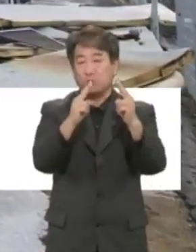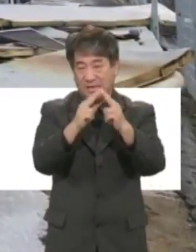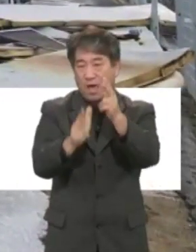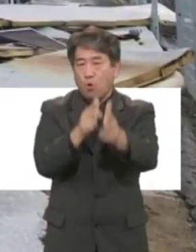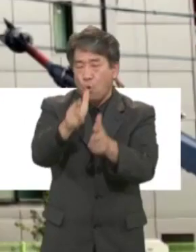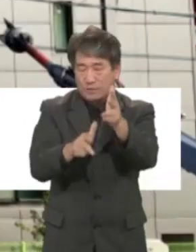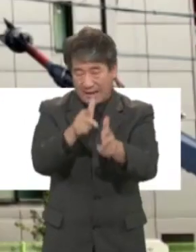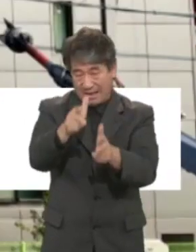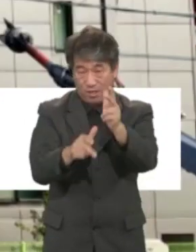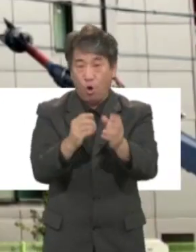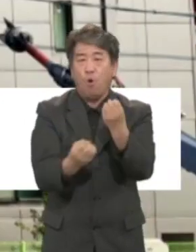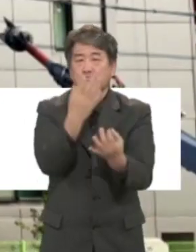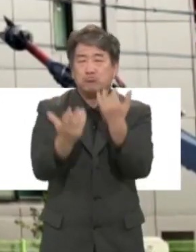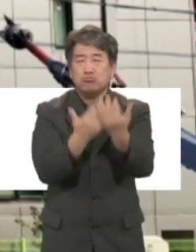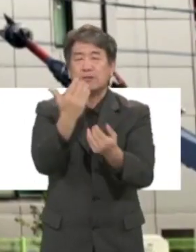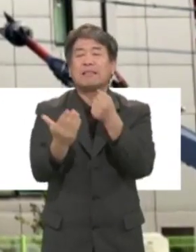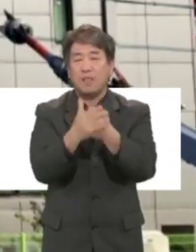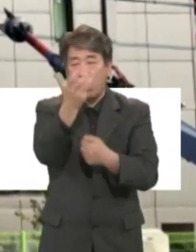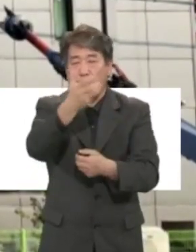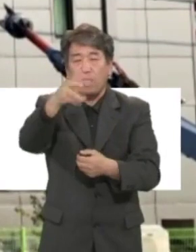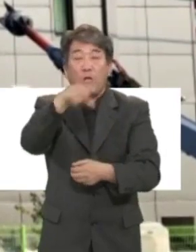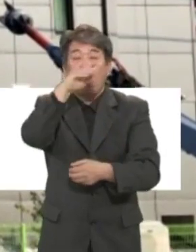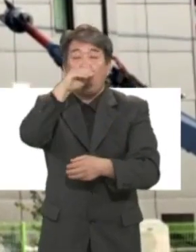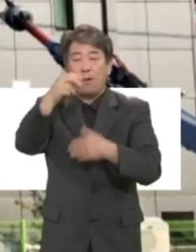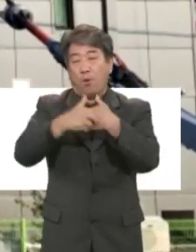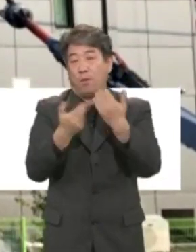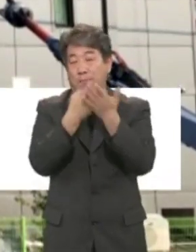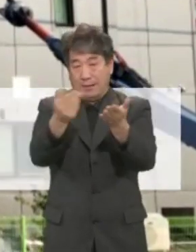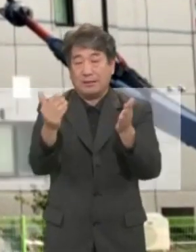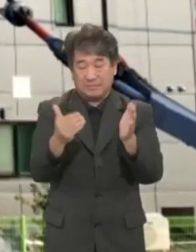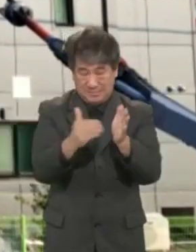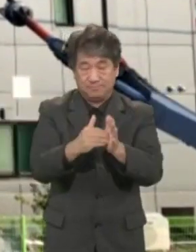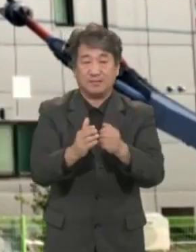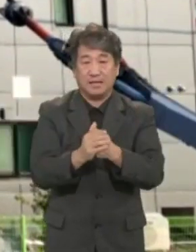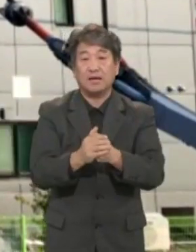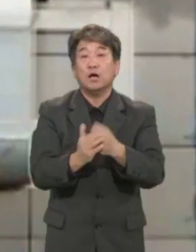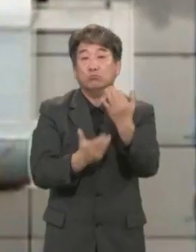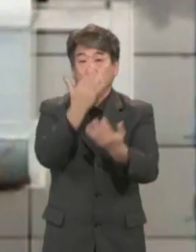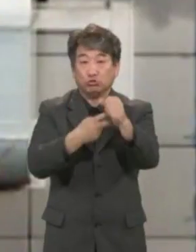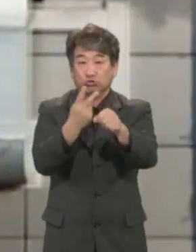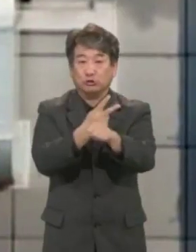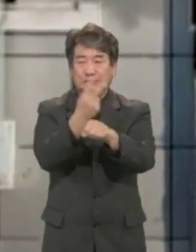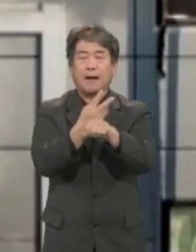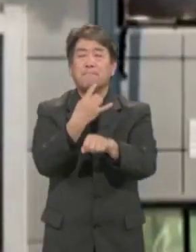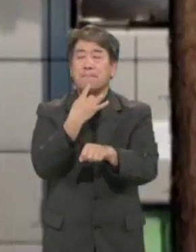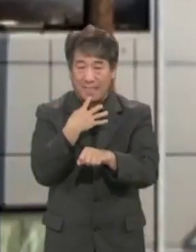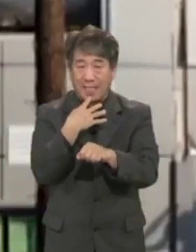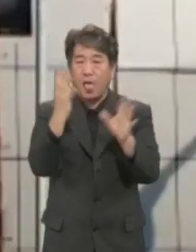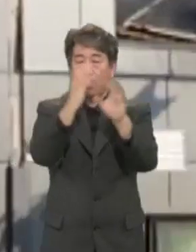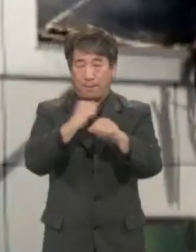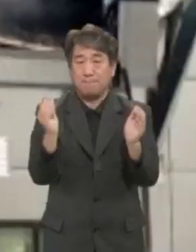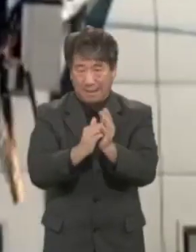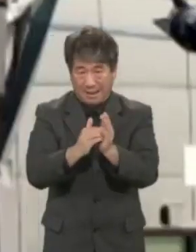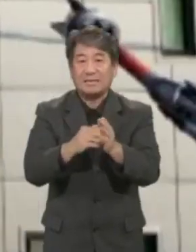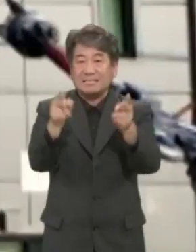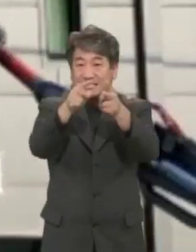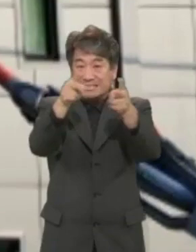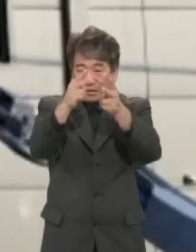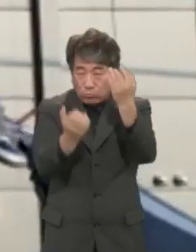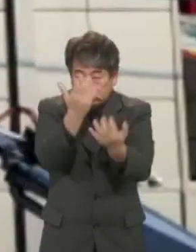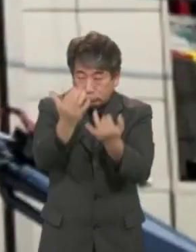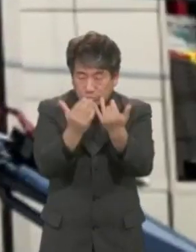연기를 마셔 병원으로 이송됐습니다이 불은 두시간 만에 꺼졌으며 소방당국은 공장 2층 실험실에서 불이 시작된